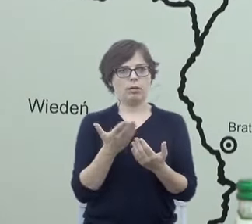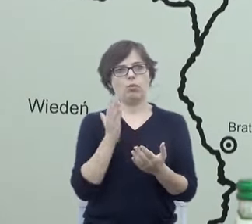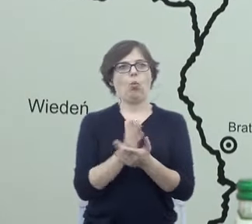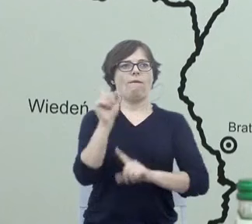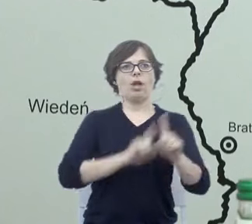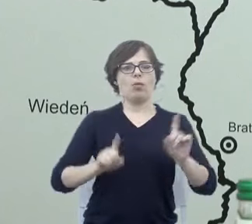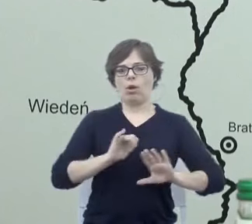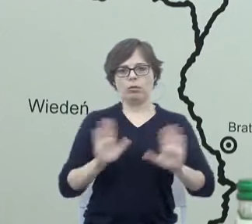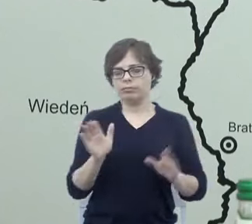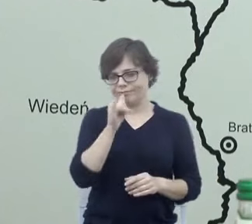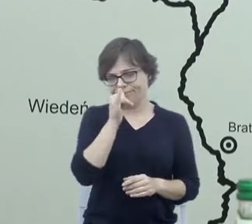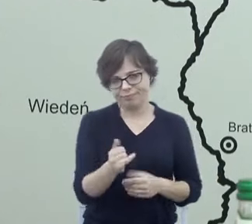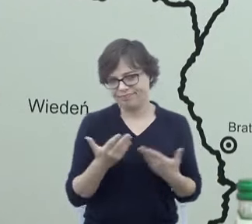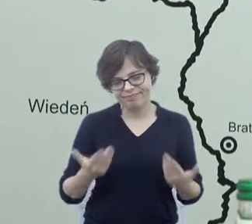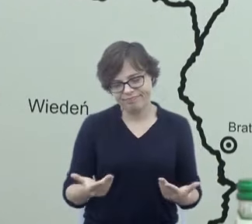prawda? Jest to zwykle,